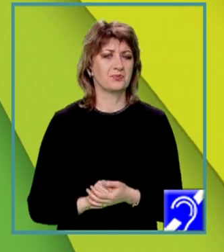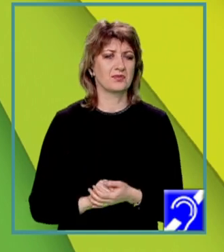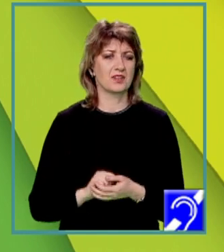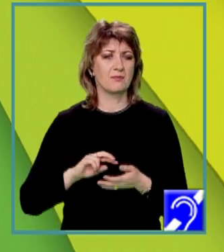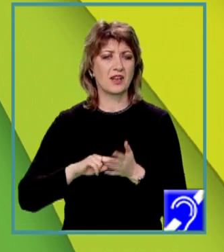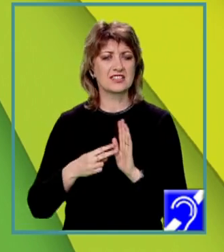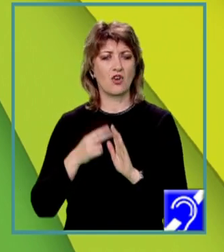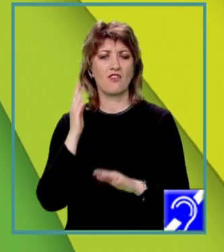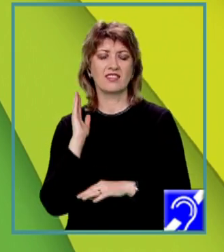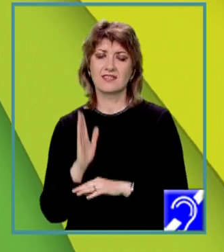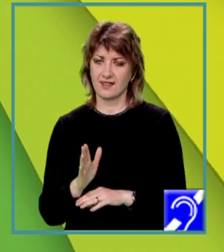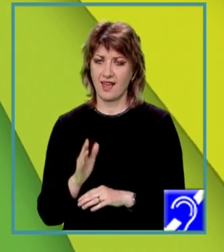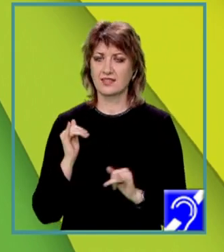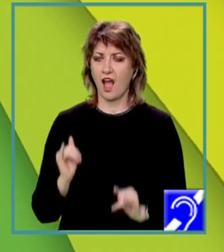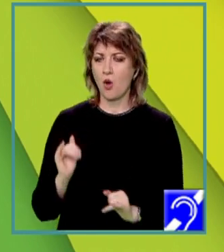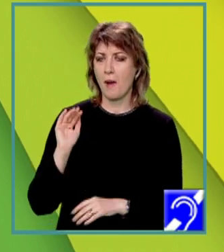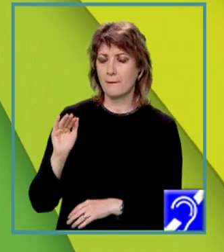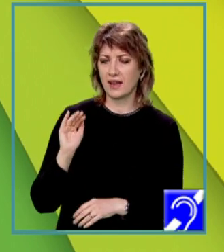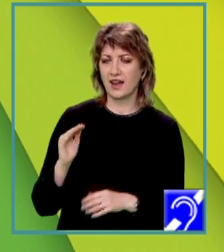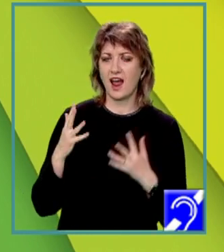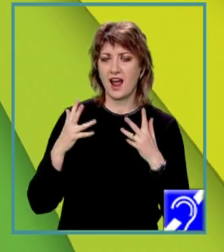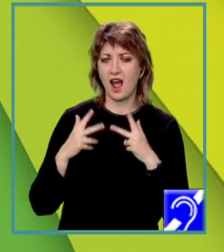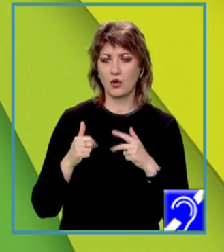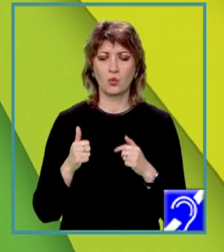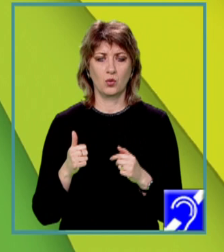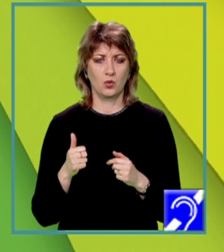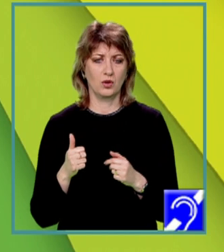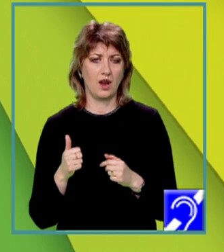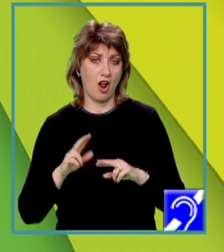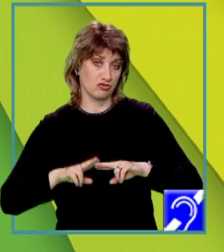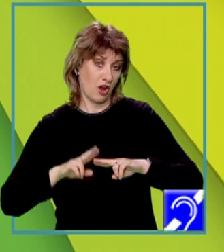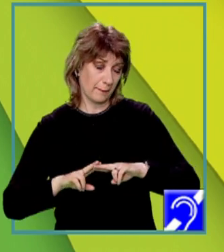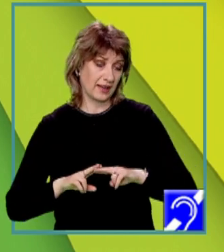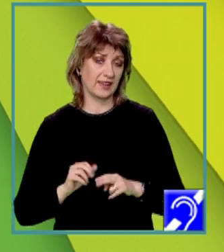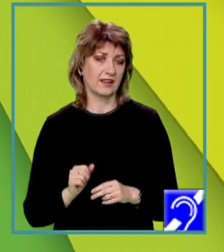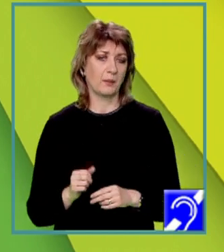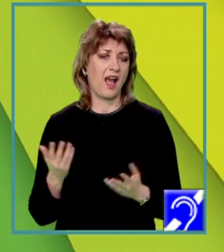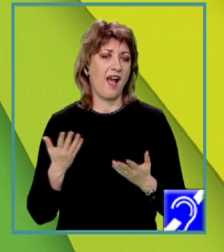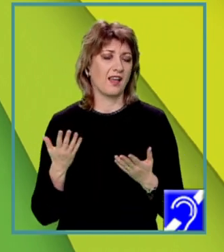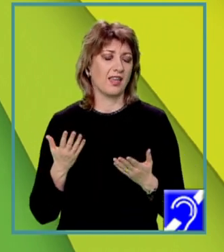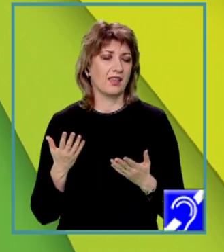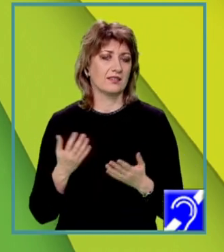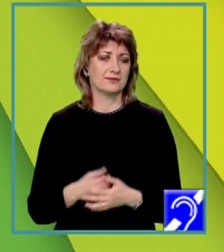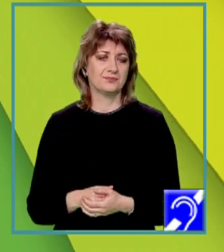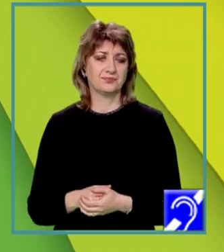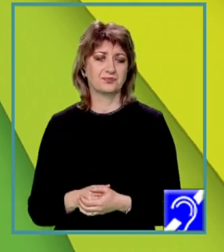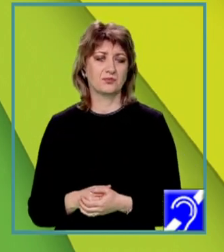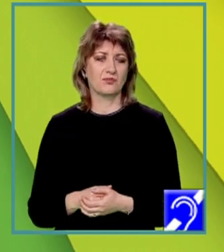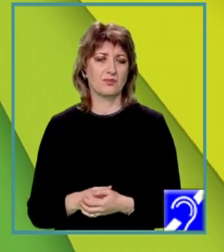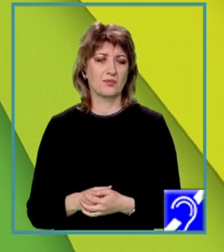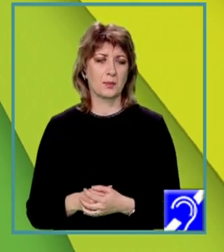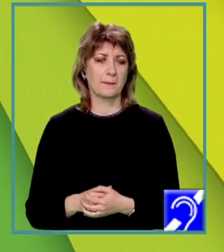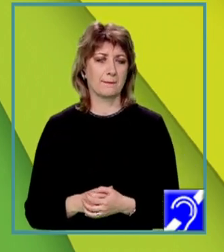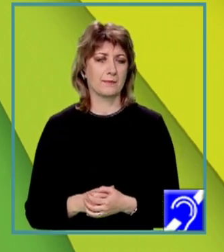acum vom apela la calcul algebric pe care tocmai aici la